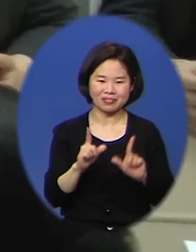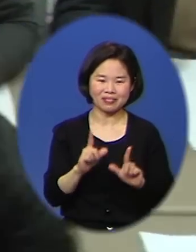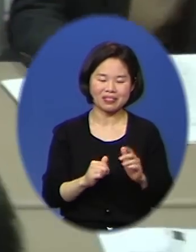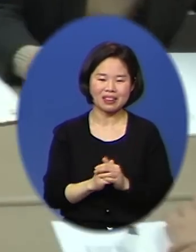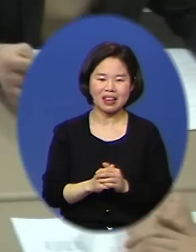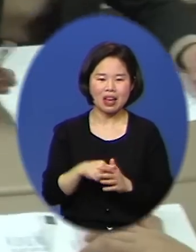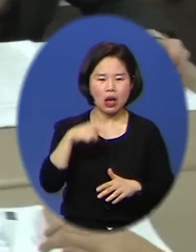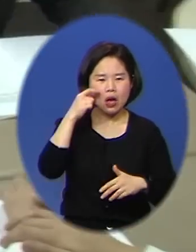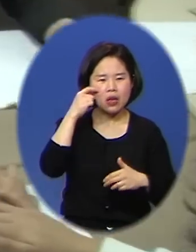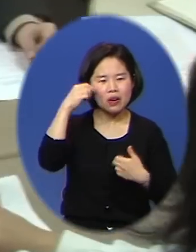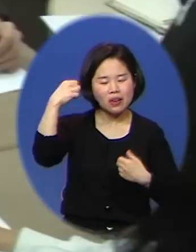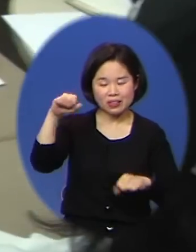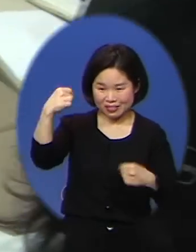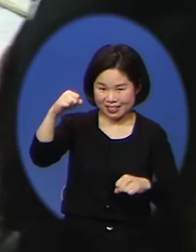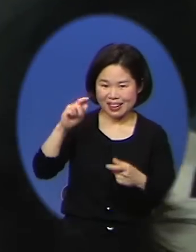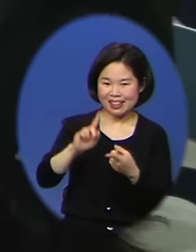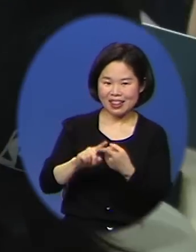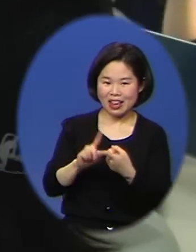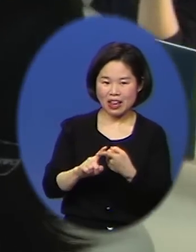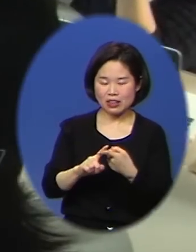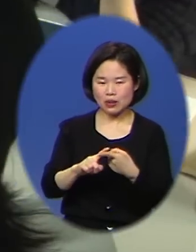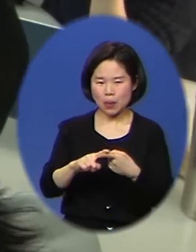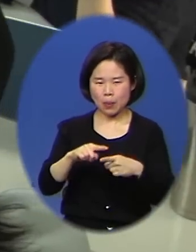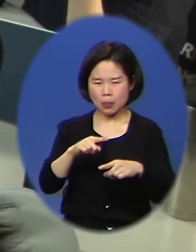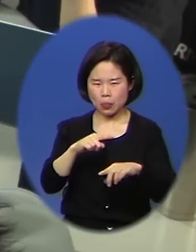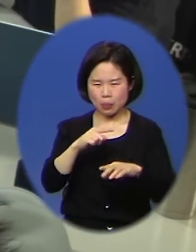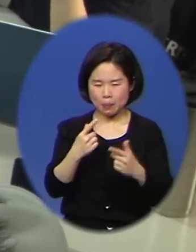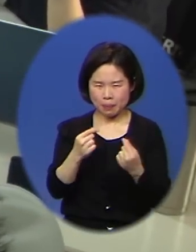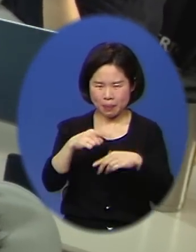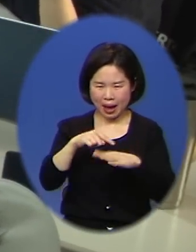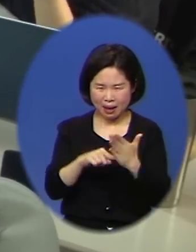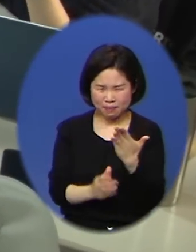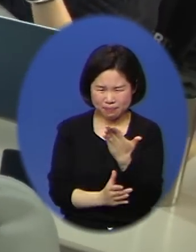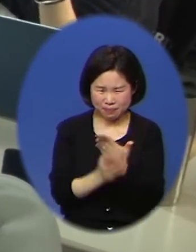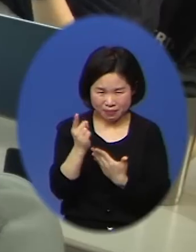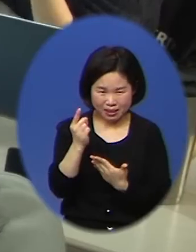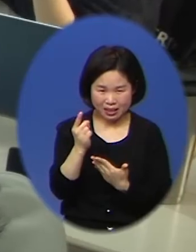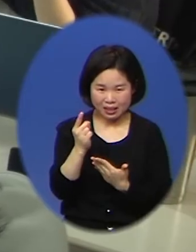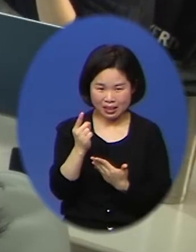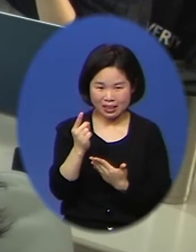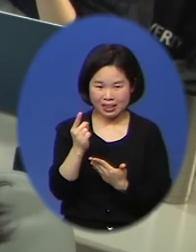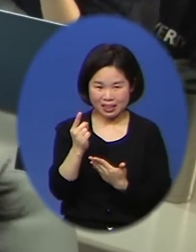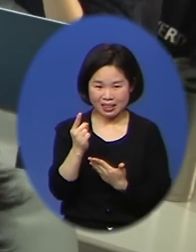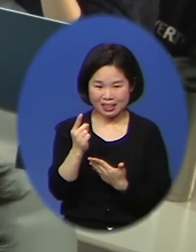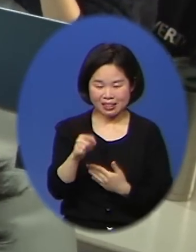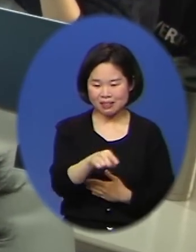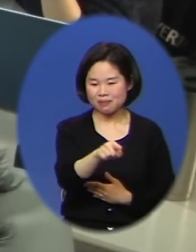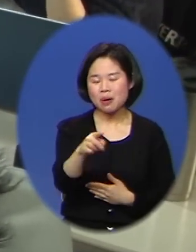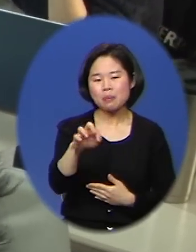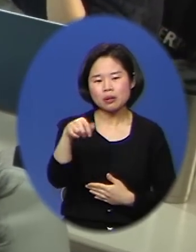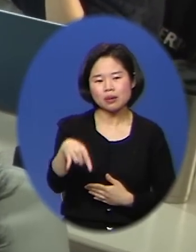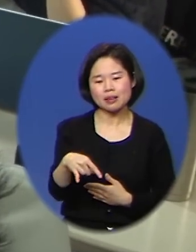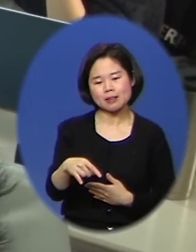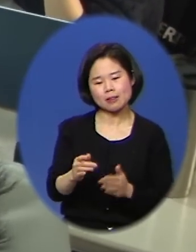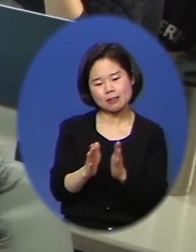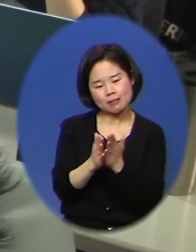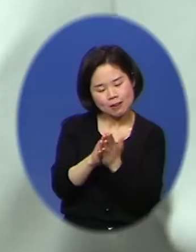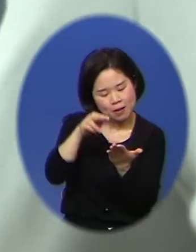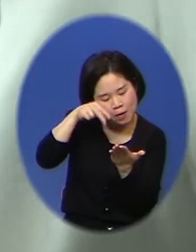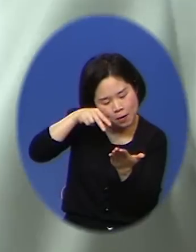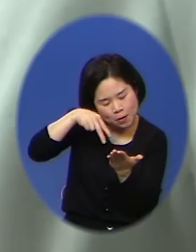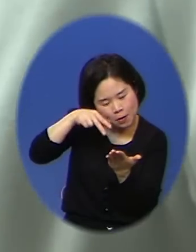연기에 대한 마음 하나로 뭉쳐진 동료들 사이에서 오늘도 민희 씨는 대본을 읽고 또